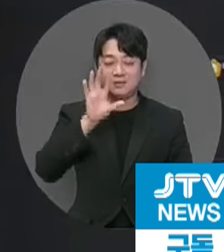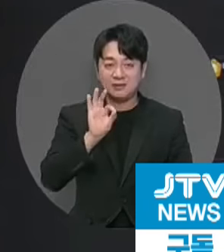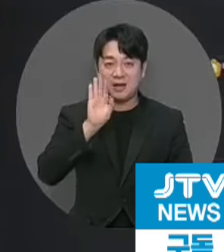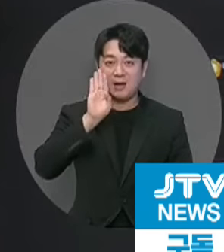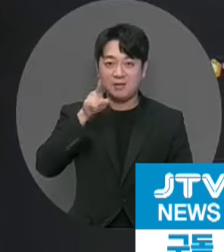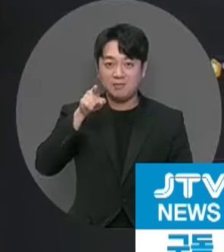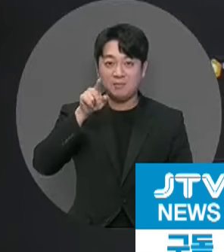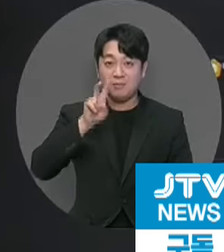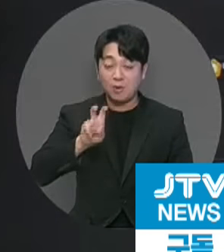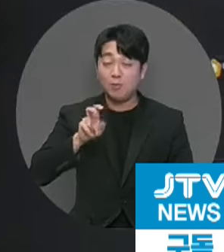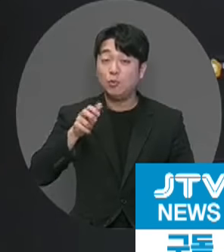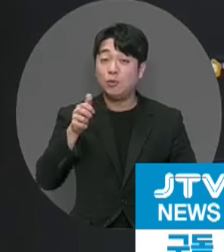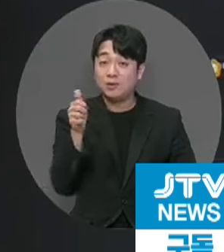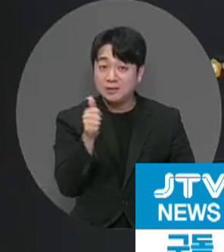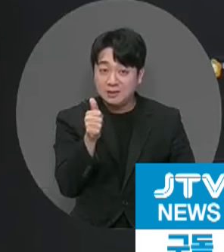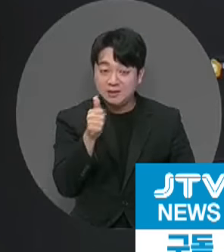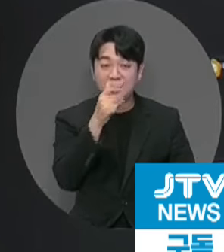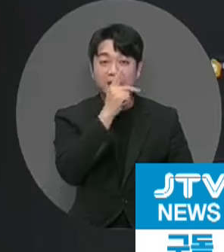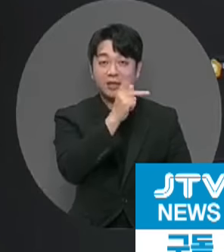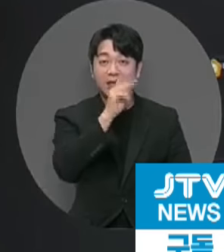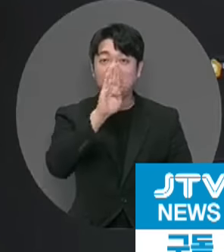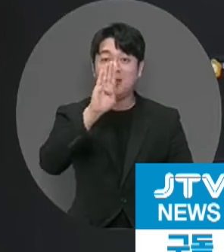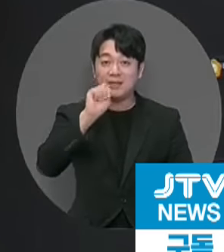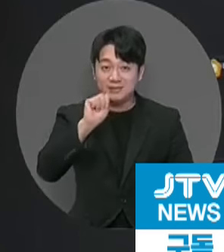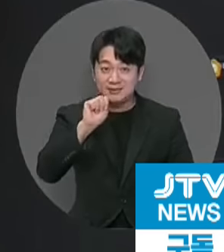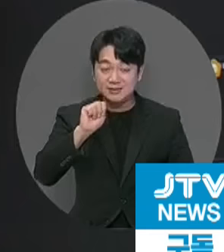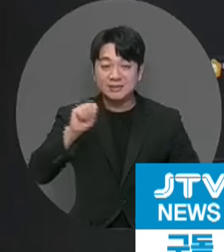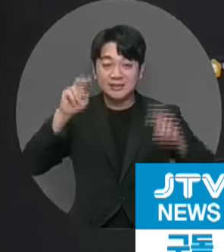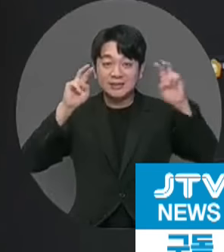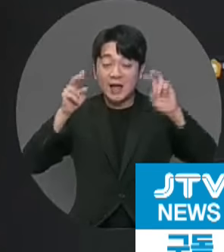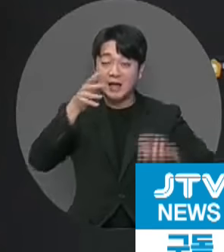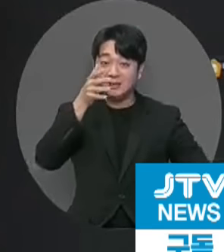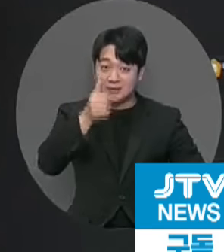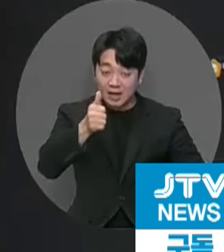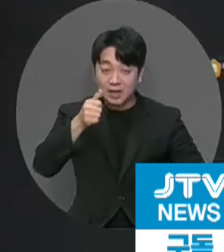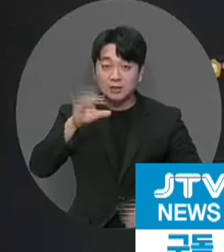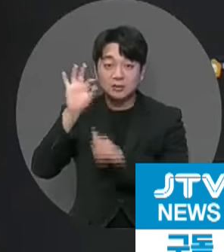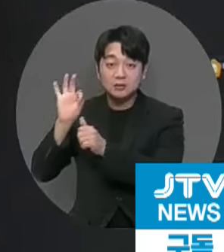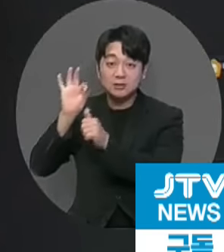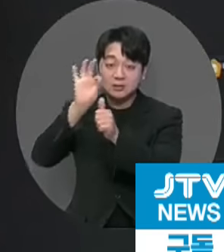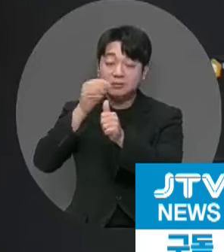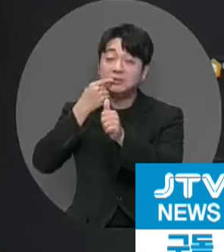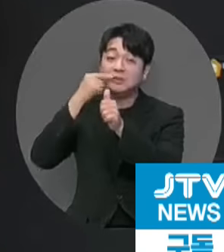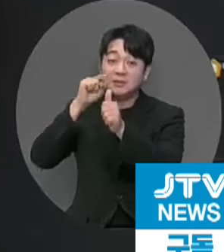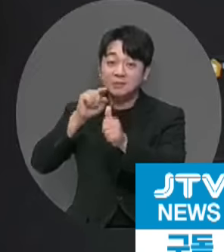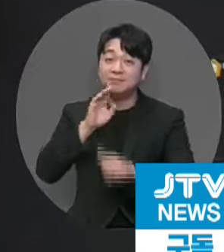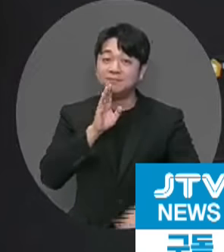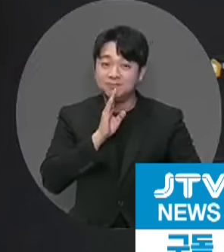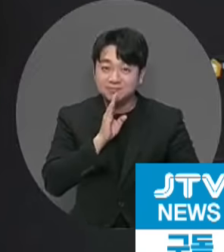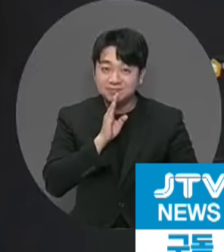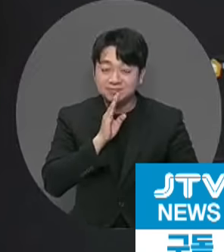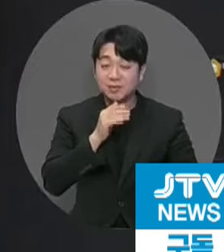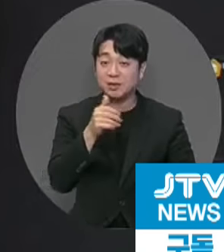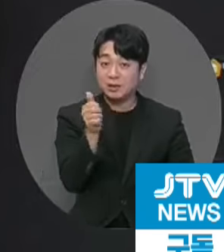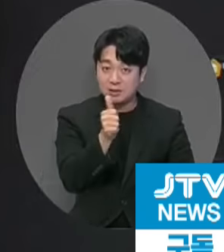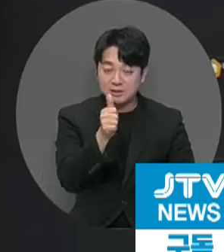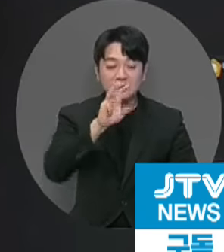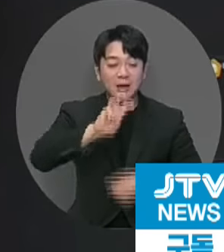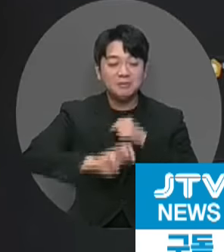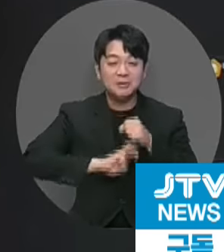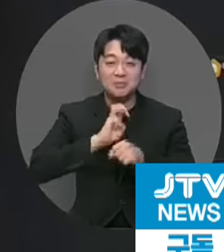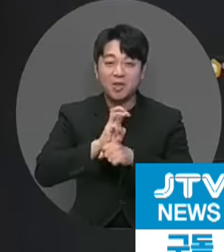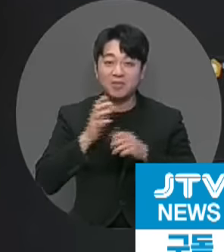자리에 KBS 사장 후보자로 와 있다. 그리고 저분이 계속 강조하시기를 30년 KBS